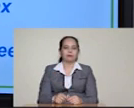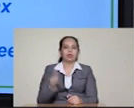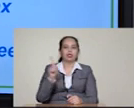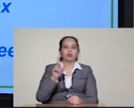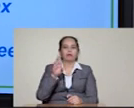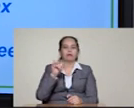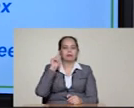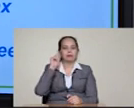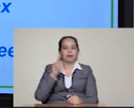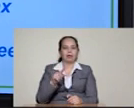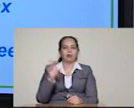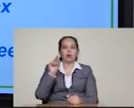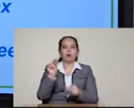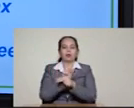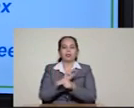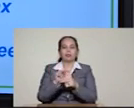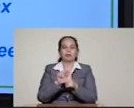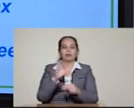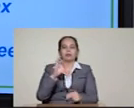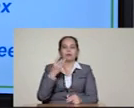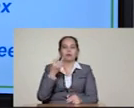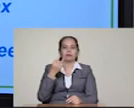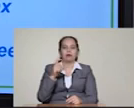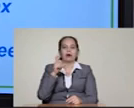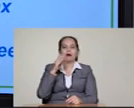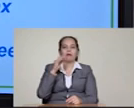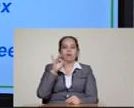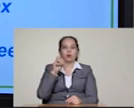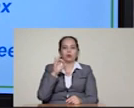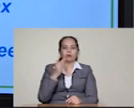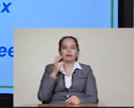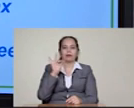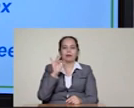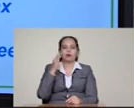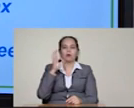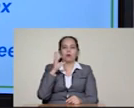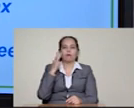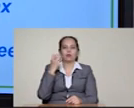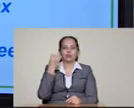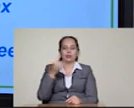Что вы знаете о лечебных свойствах фруктов и овощей?